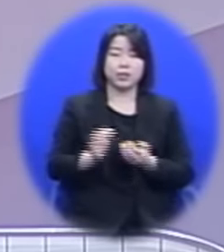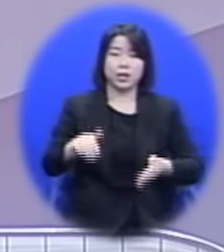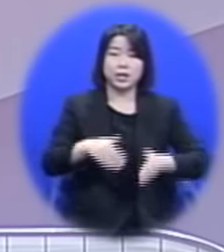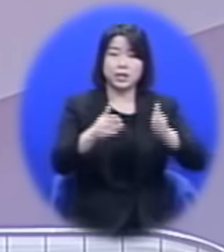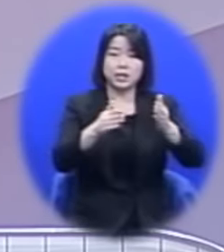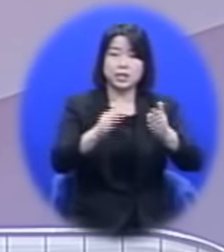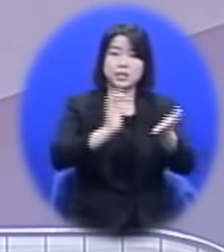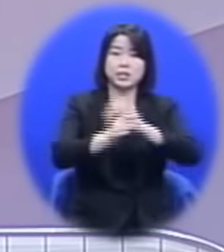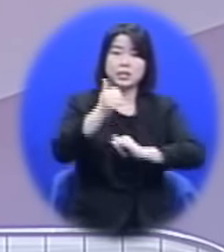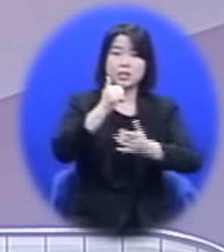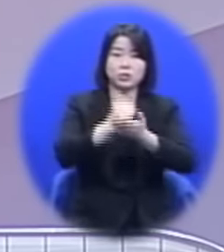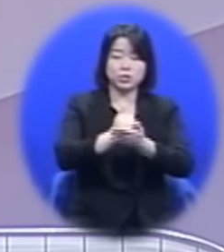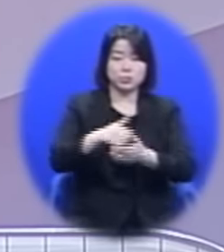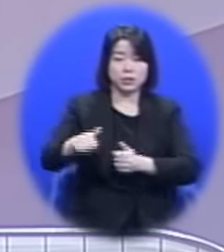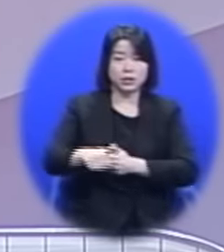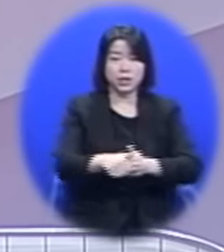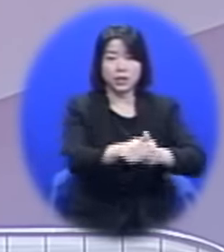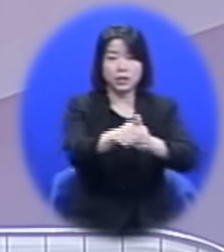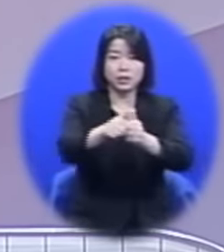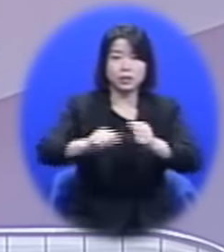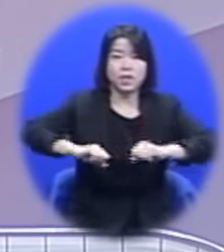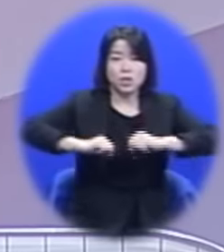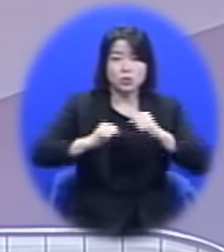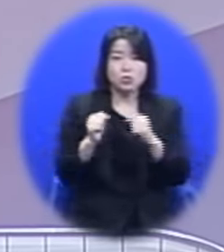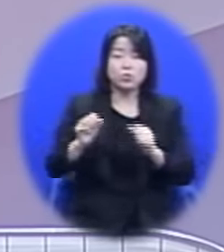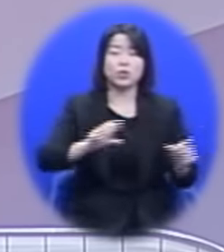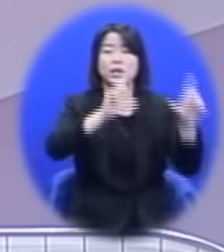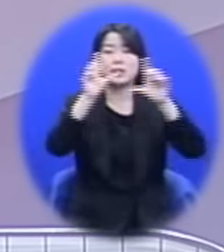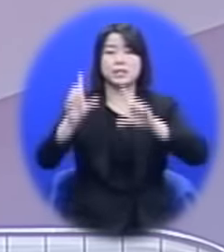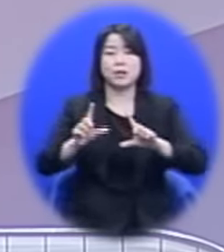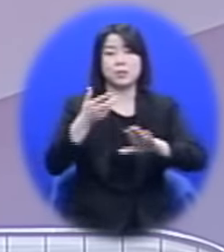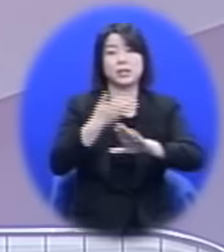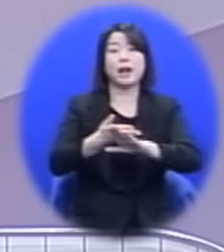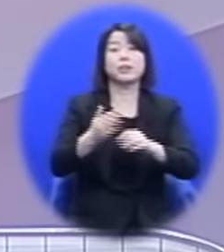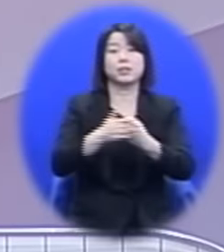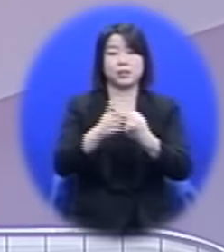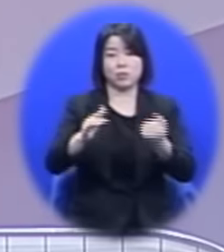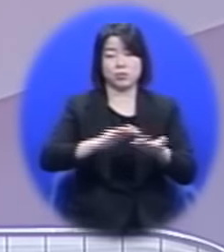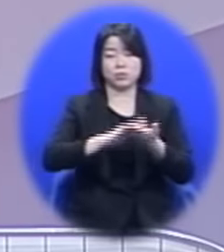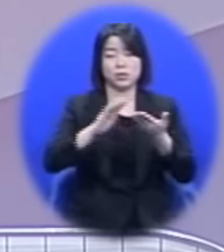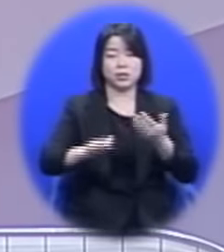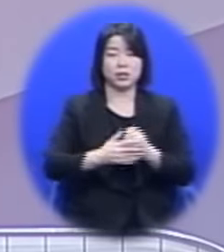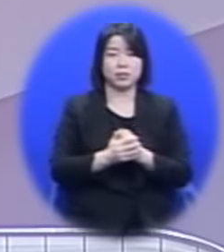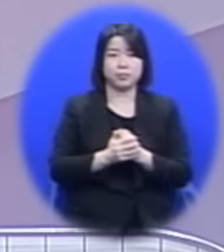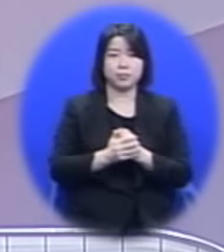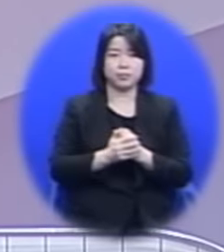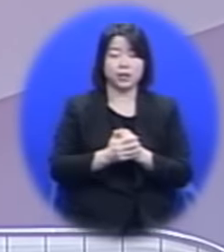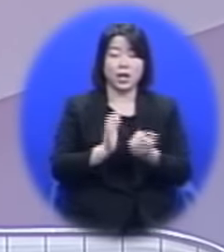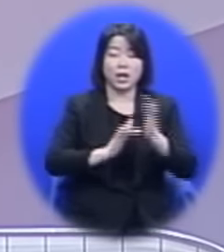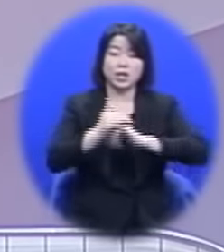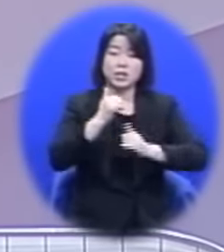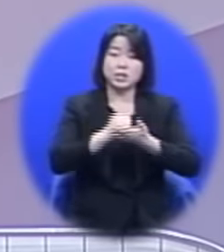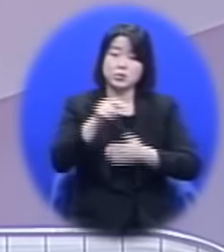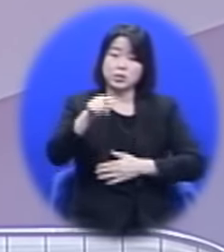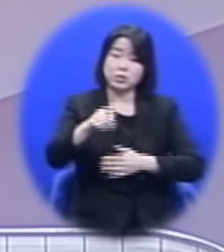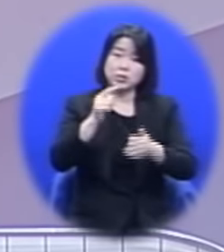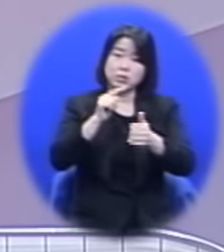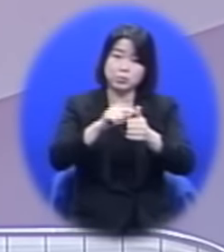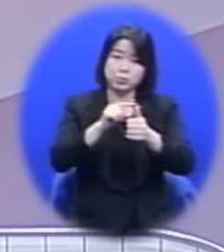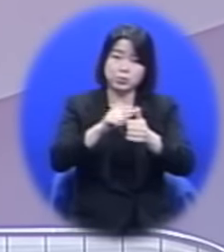길이신 예수님을 따라가는 순종의 삶이 다르기 때문에 그렇습니다. 예수님 그분이